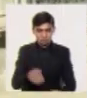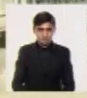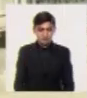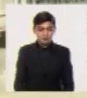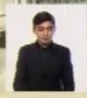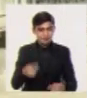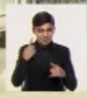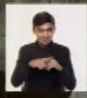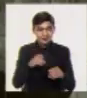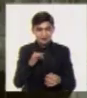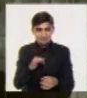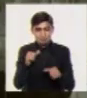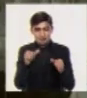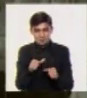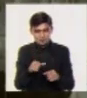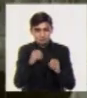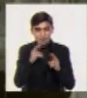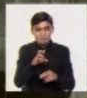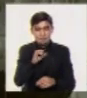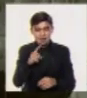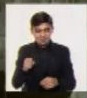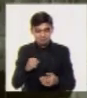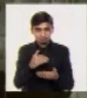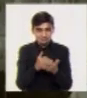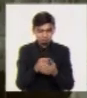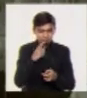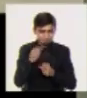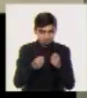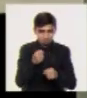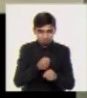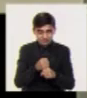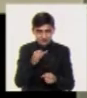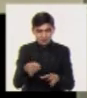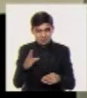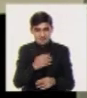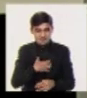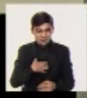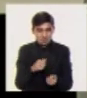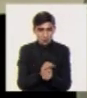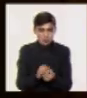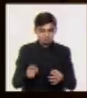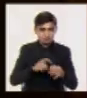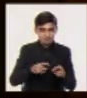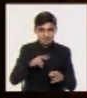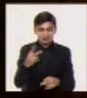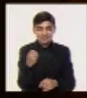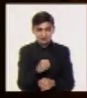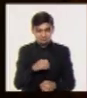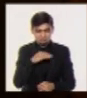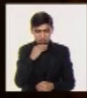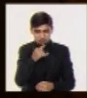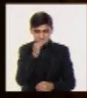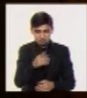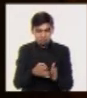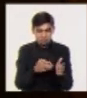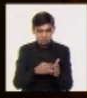Ал техникалық және құқықтық базаны мұқият әзірлеу, барлық қажетті процедуралық құжаттаманы енгізуге 2 аптаның жетпейтінін